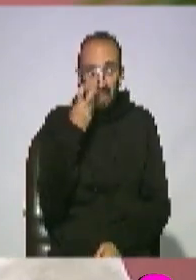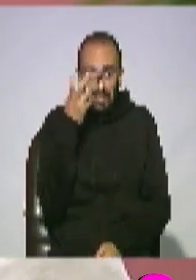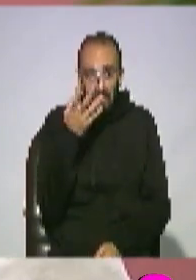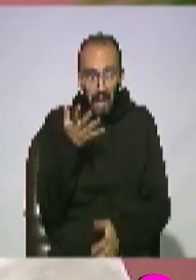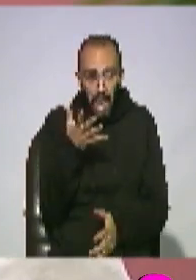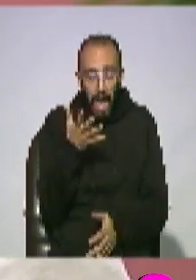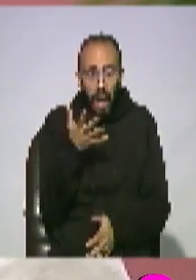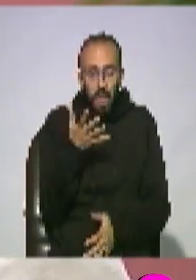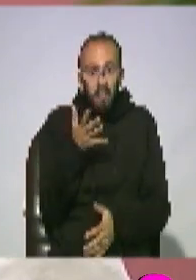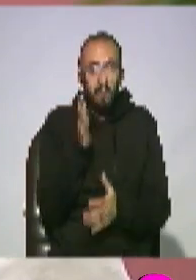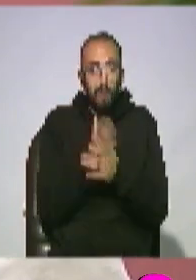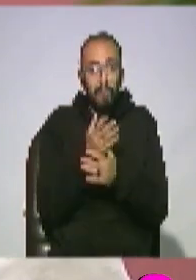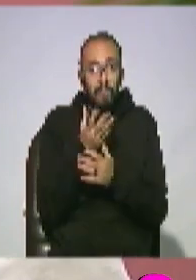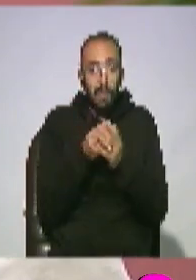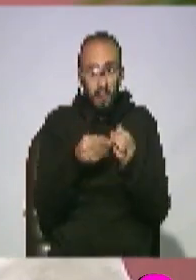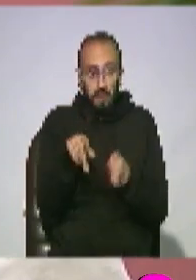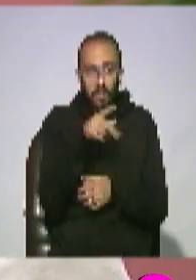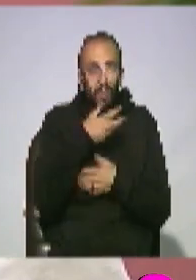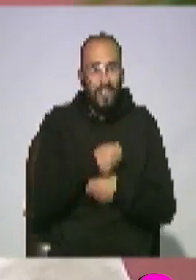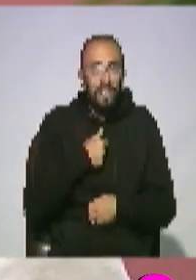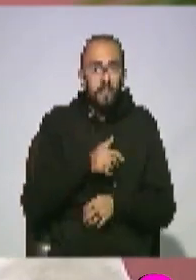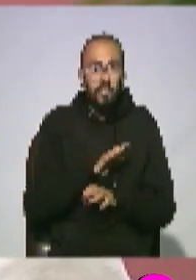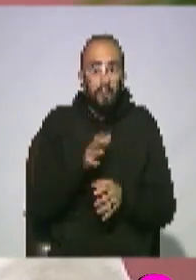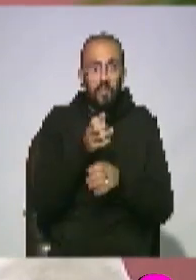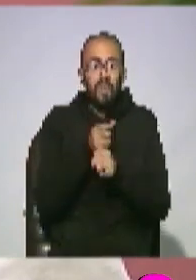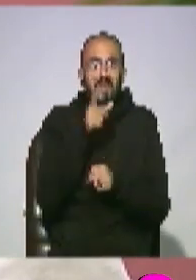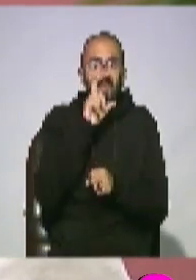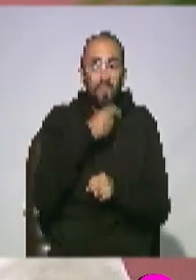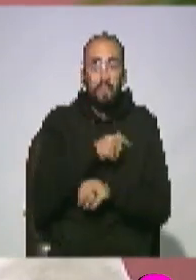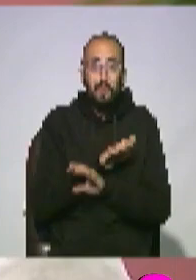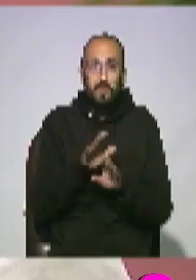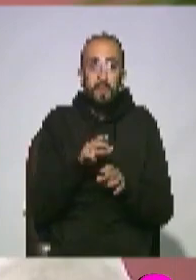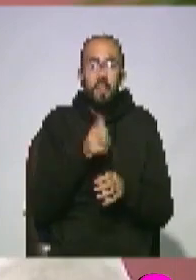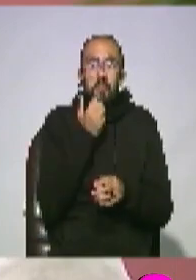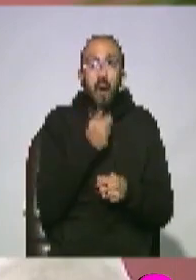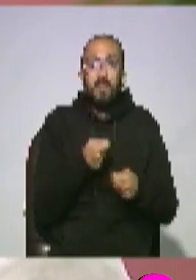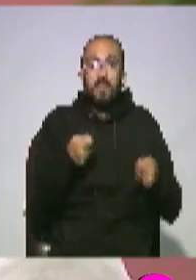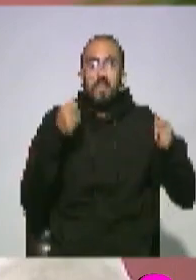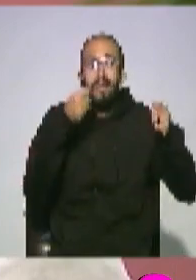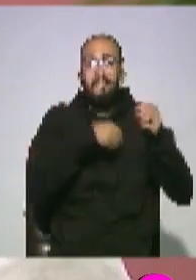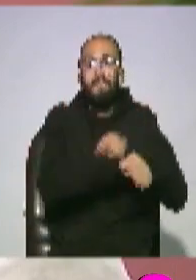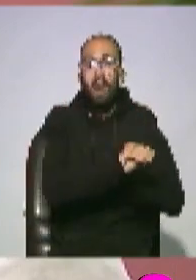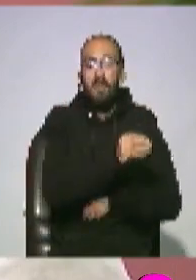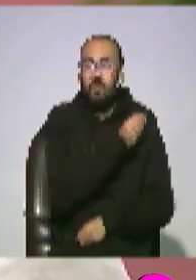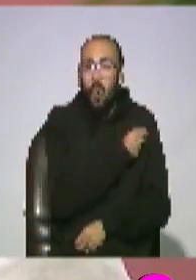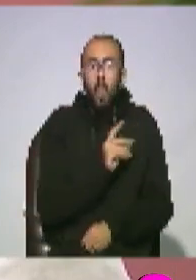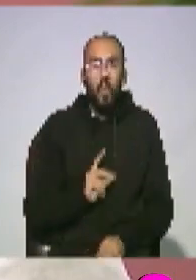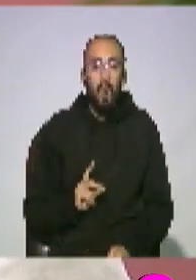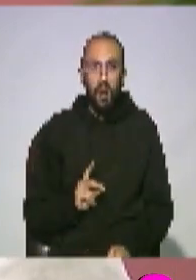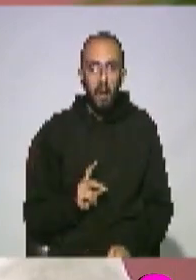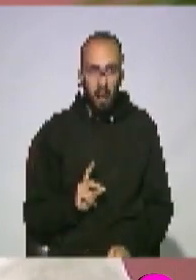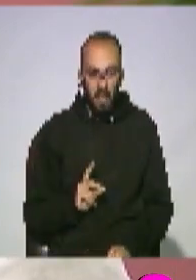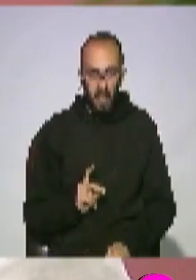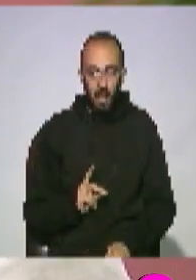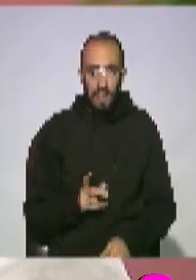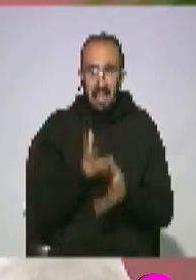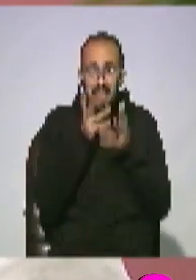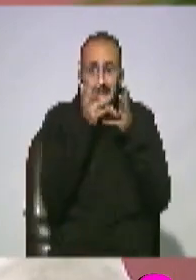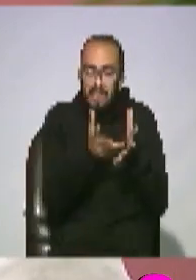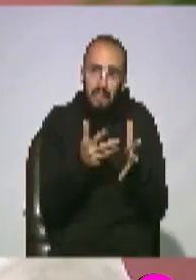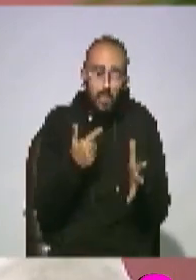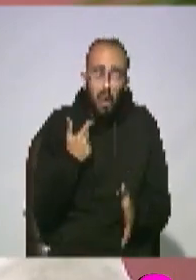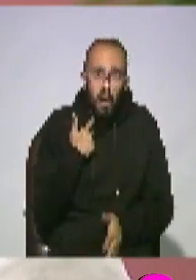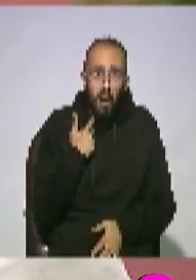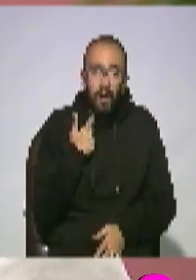عقاب يخلي الطفل أو المراهق يفقد الثقة في نفسه وفي أهله ويستمر في الخطأ ولا يتراجع ويزيد معه، يتعلم بس ازاي